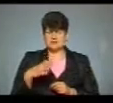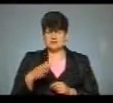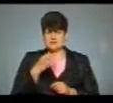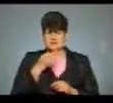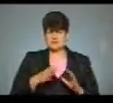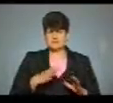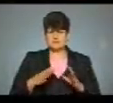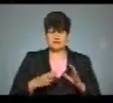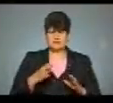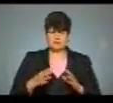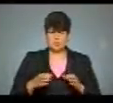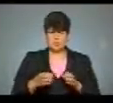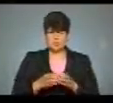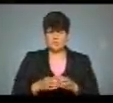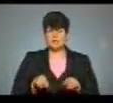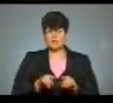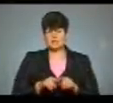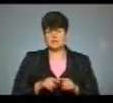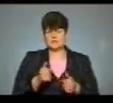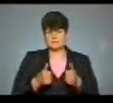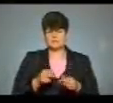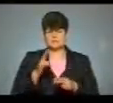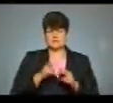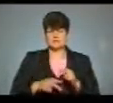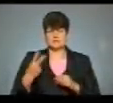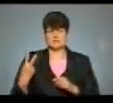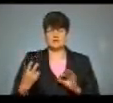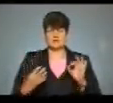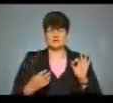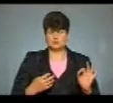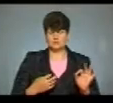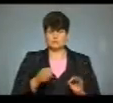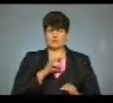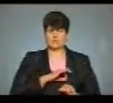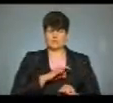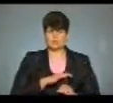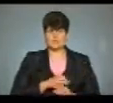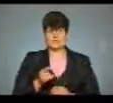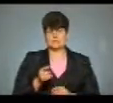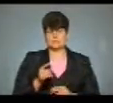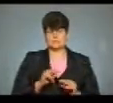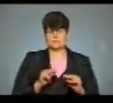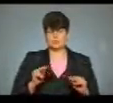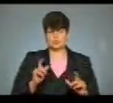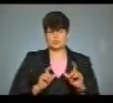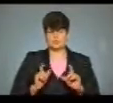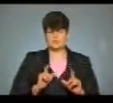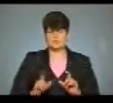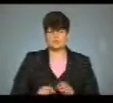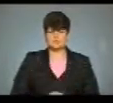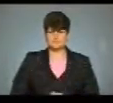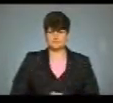команди Василь Івагеш. Відтак матч завершився з рахунком 2-0 на користь тернопільського педуніверситету.